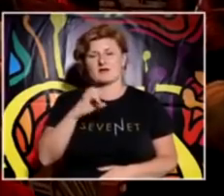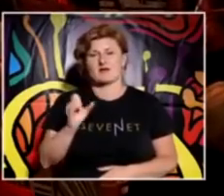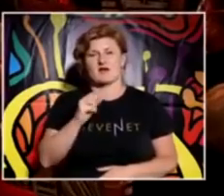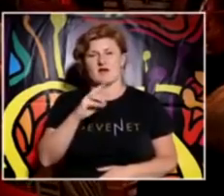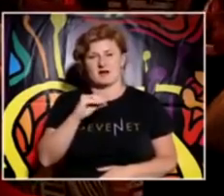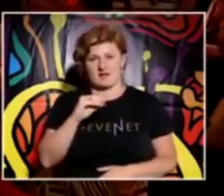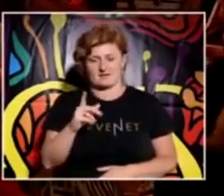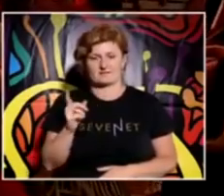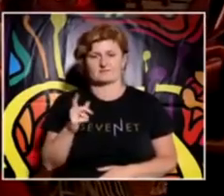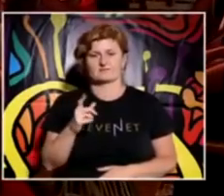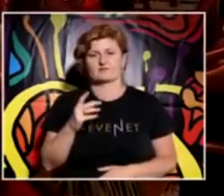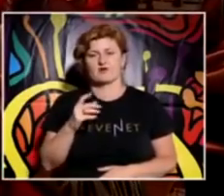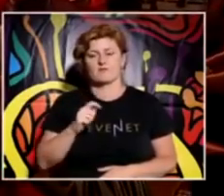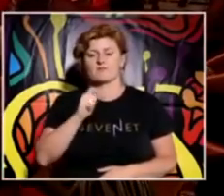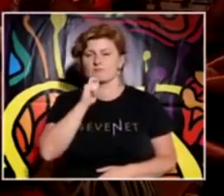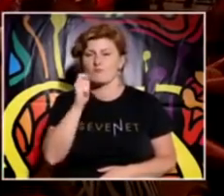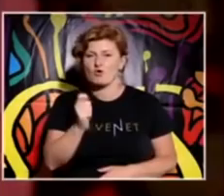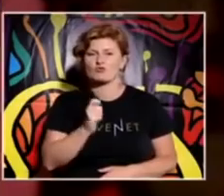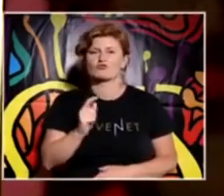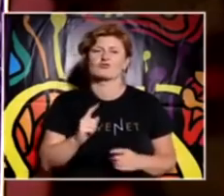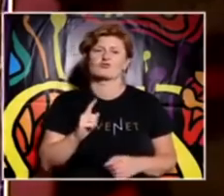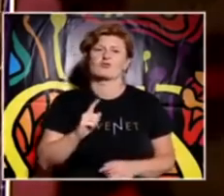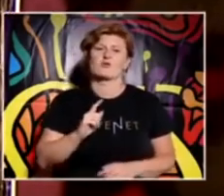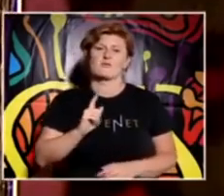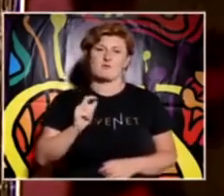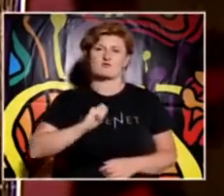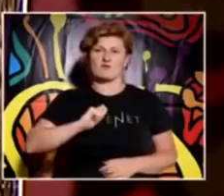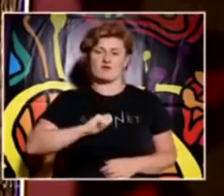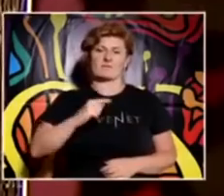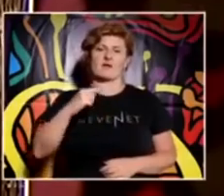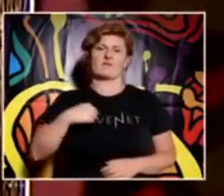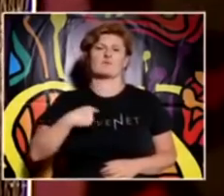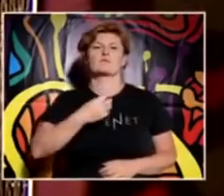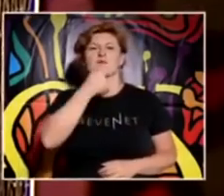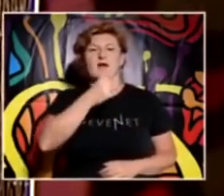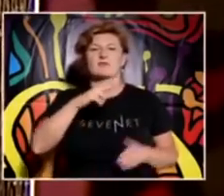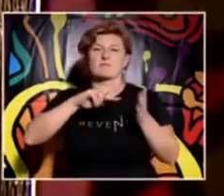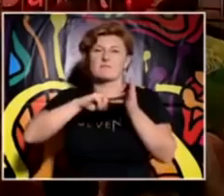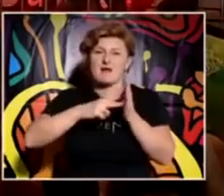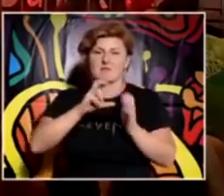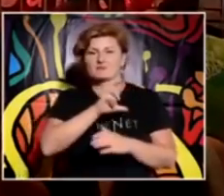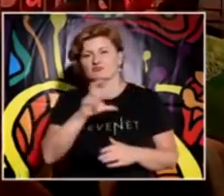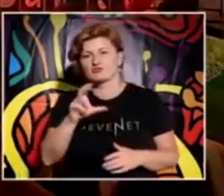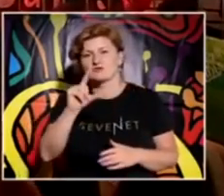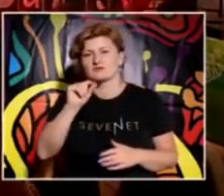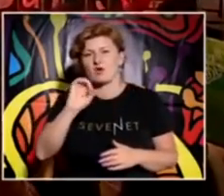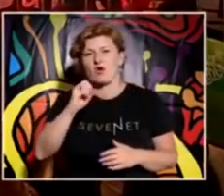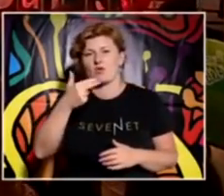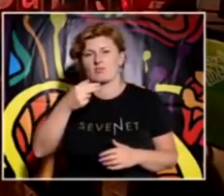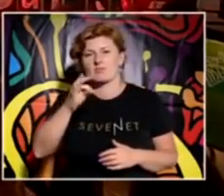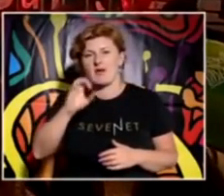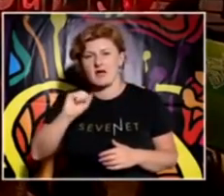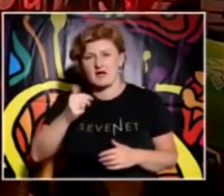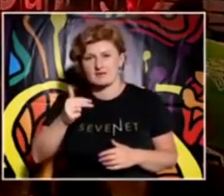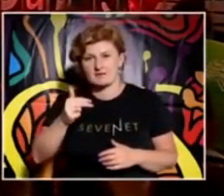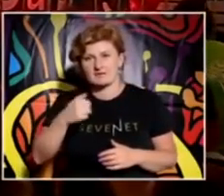po swojemu i za chwilę o tym opowiedzą, ale padło pytanie do was. Plan czy spontan? Okazuje się, że coraz więcej z was dołącza do odpowiedzi